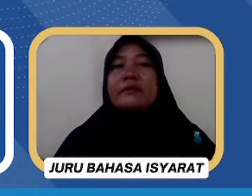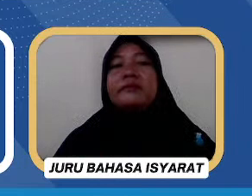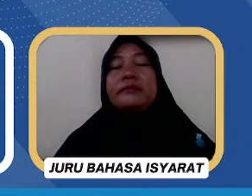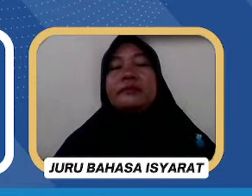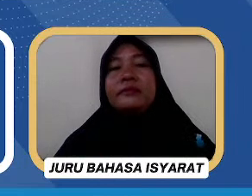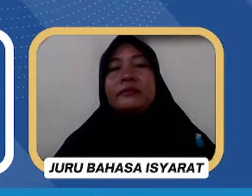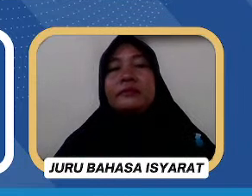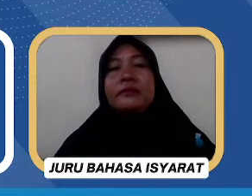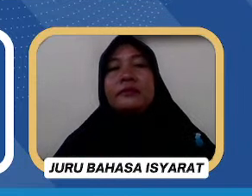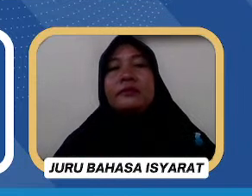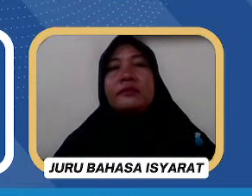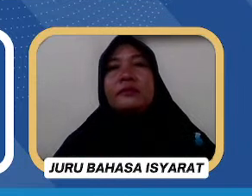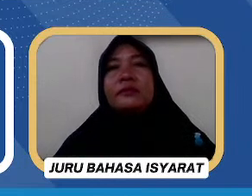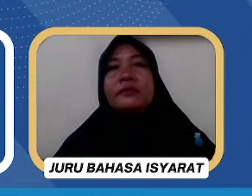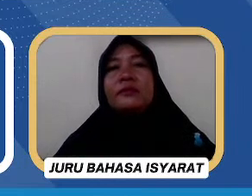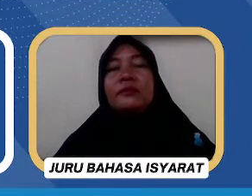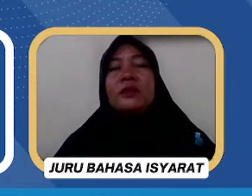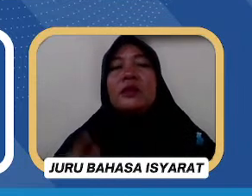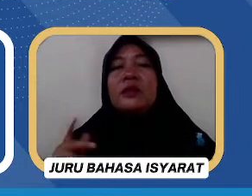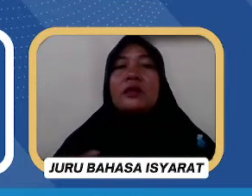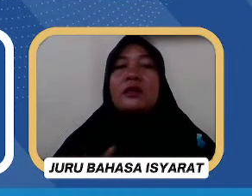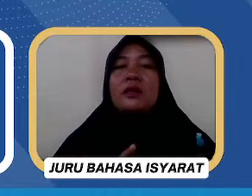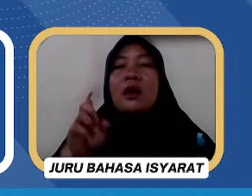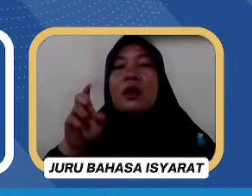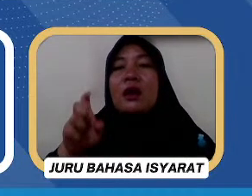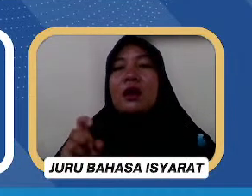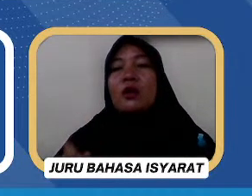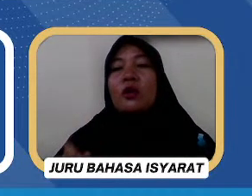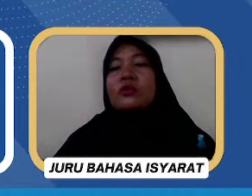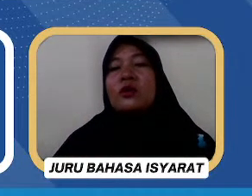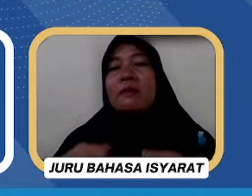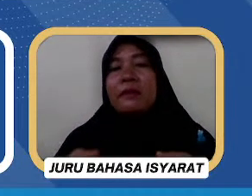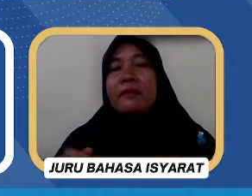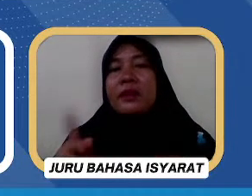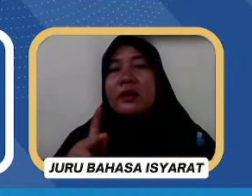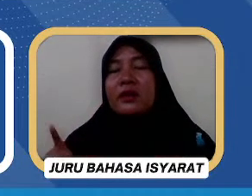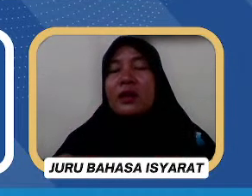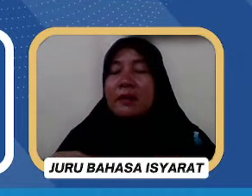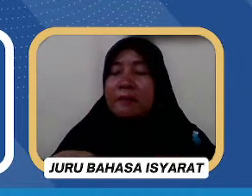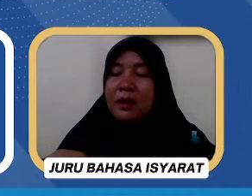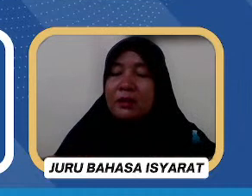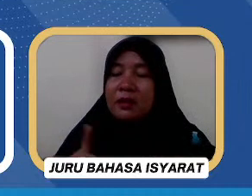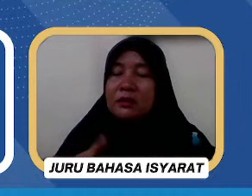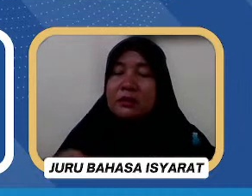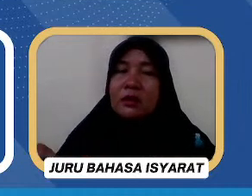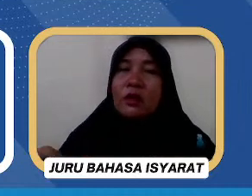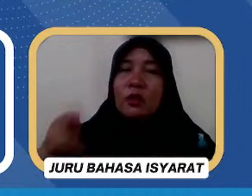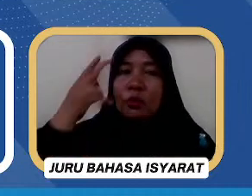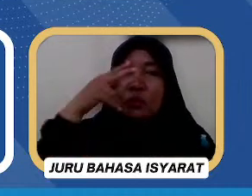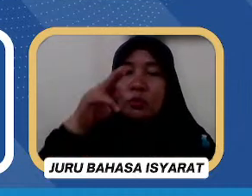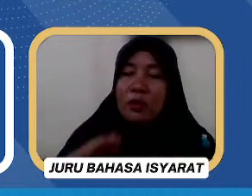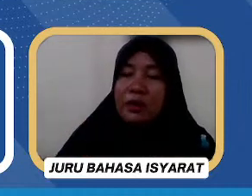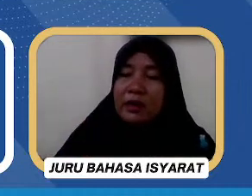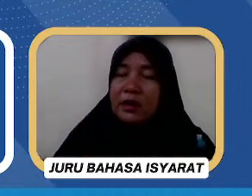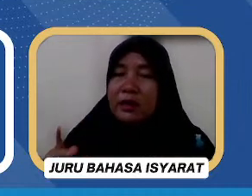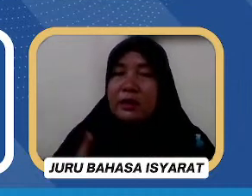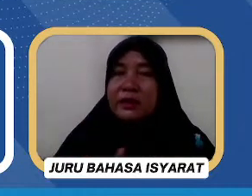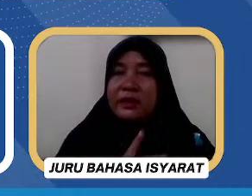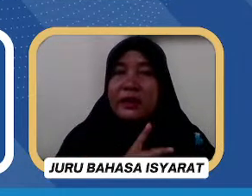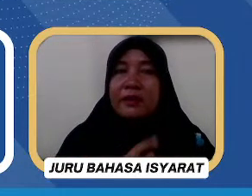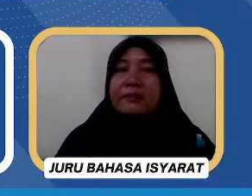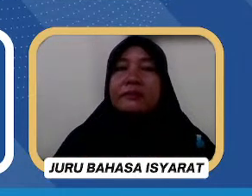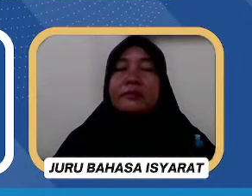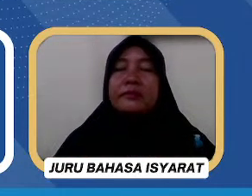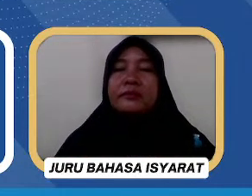Supaya tidak kecanduan. Kecanduan yang kaitannya dengan namanya media digital, apalagi kecanduan